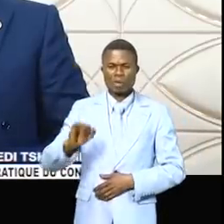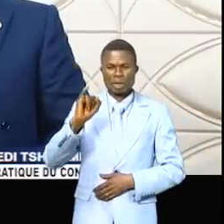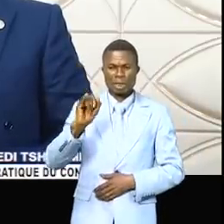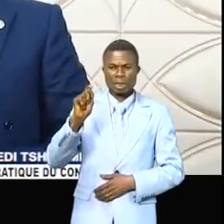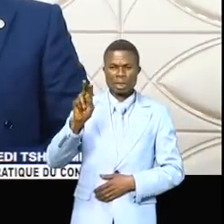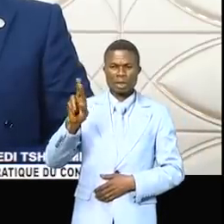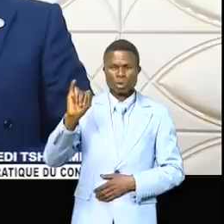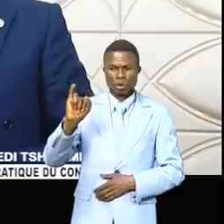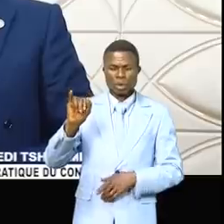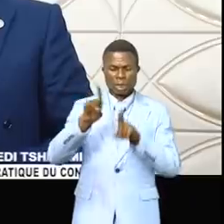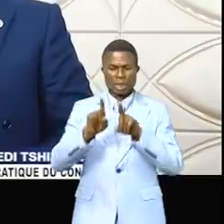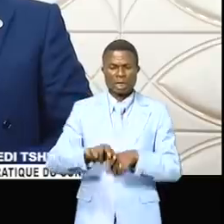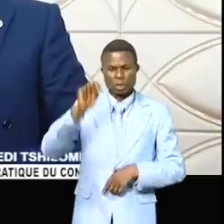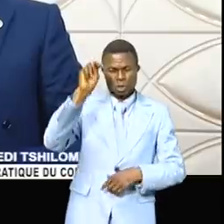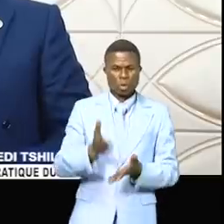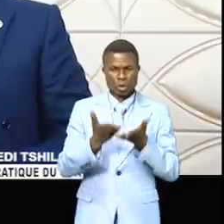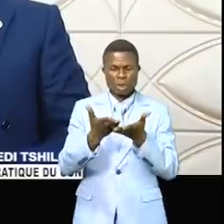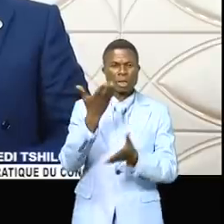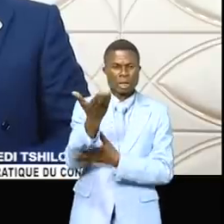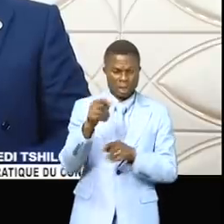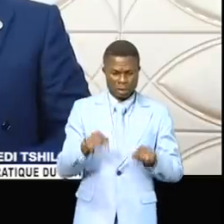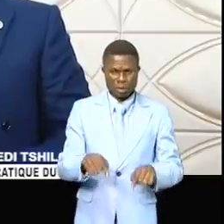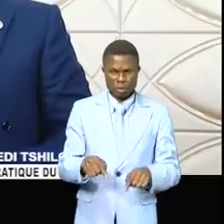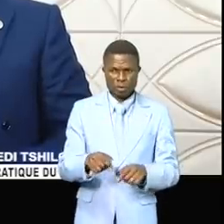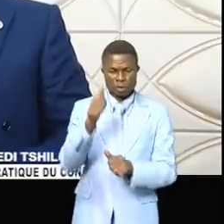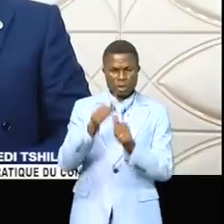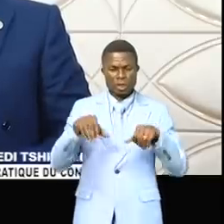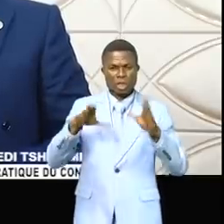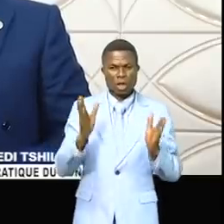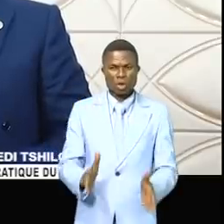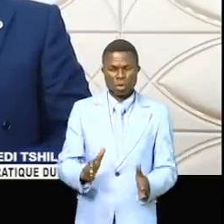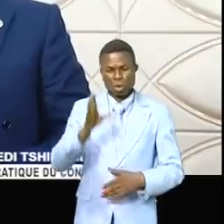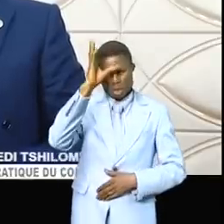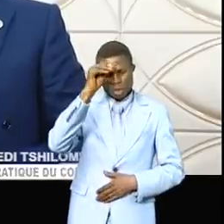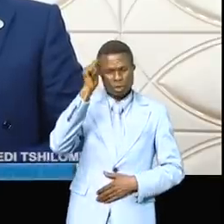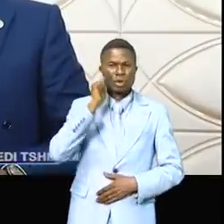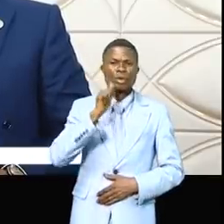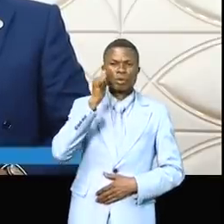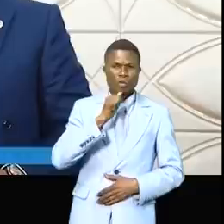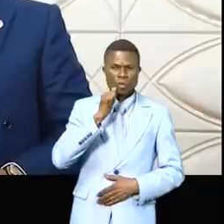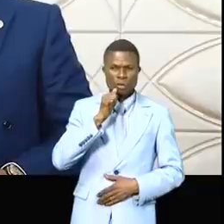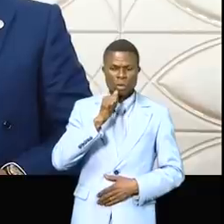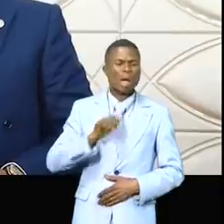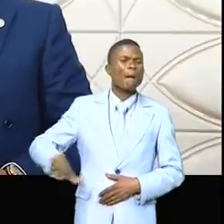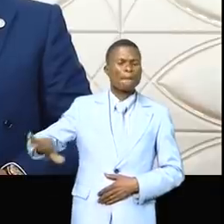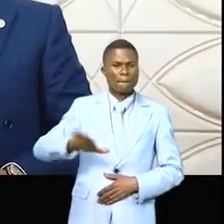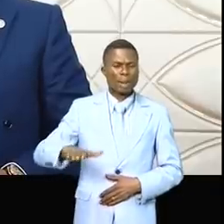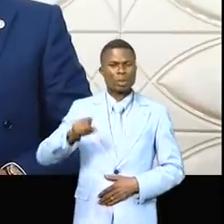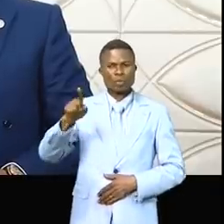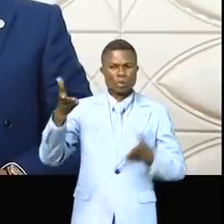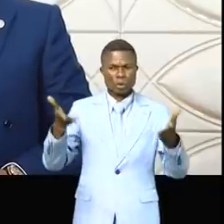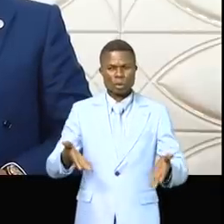Kivu. J'invite dès lors chaque Congolaise et chaque Congolais, où que vous vous trouviez, à